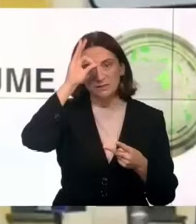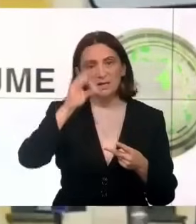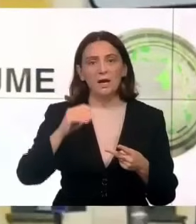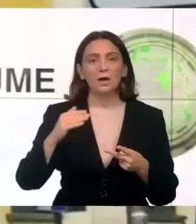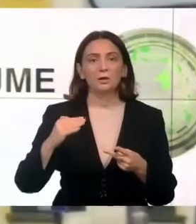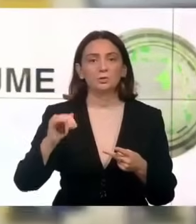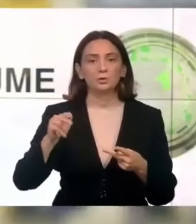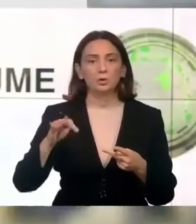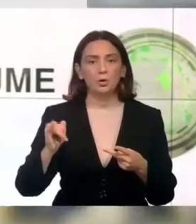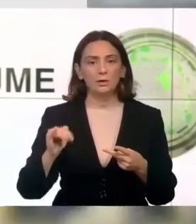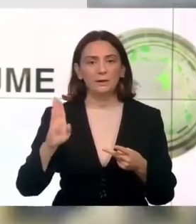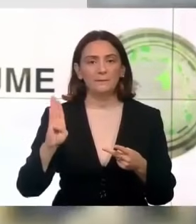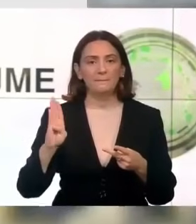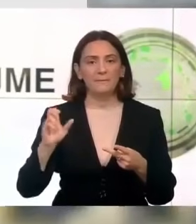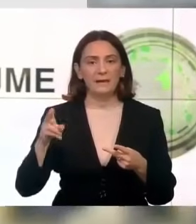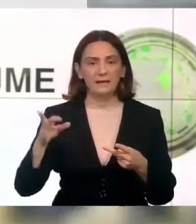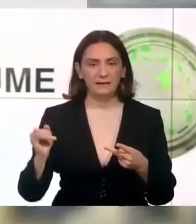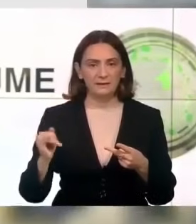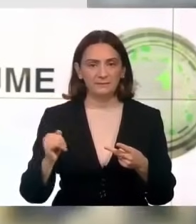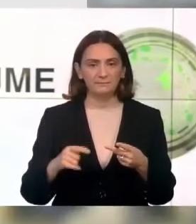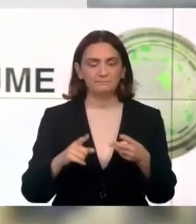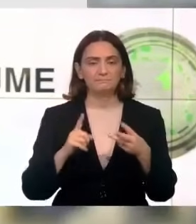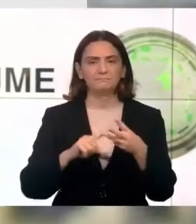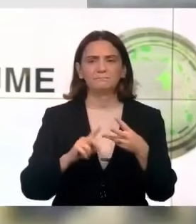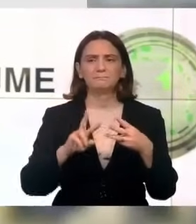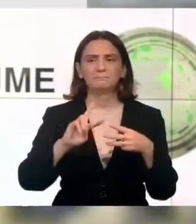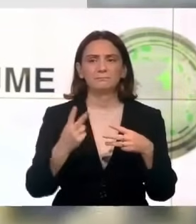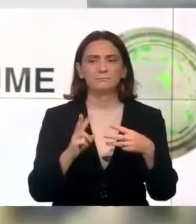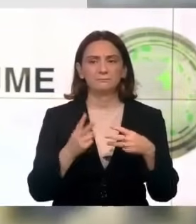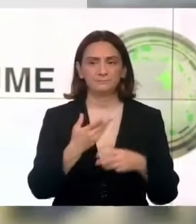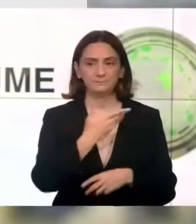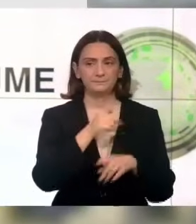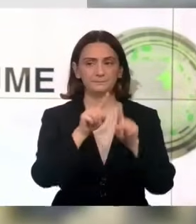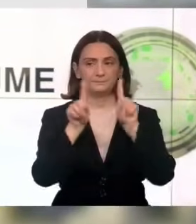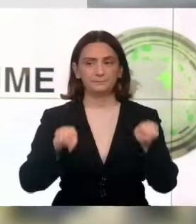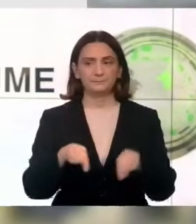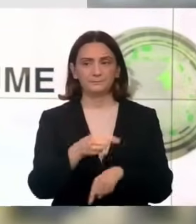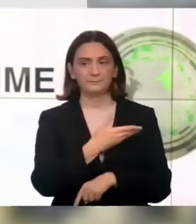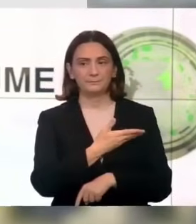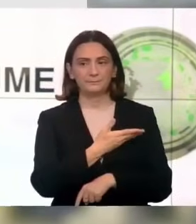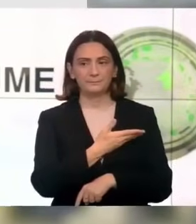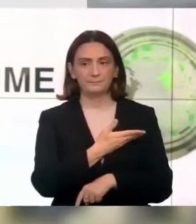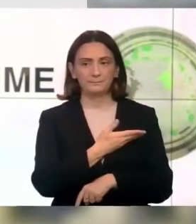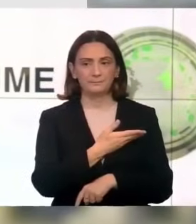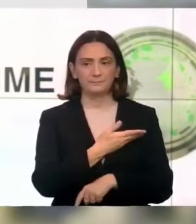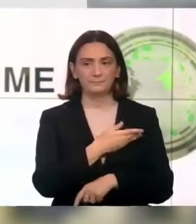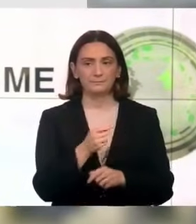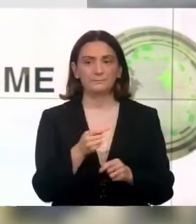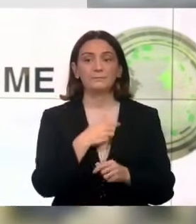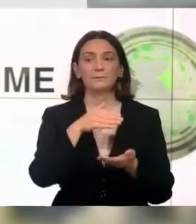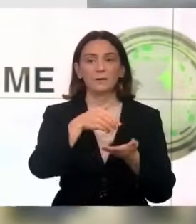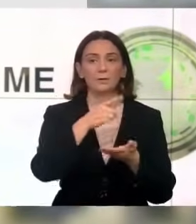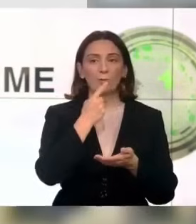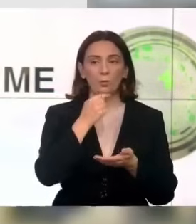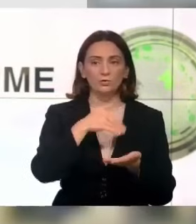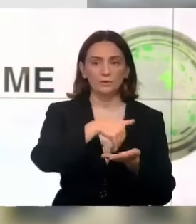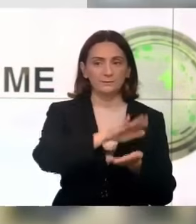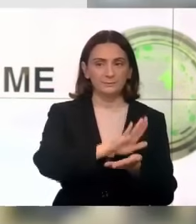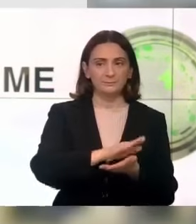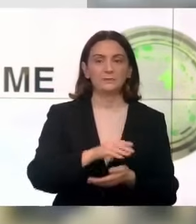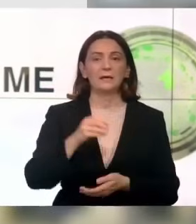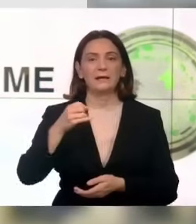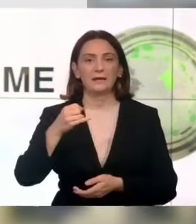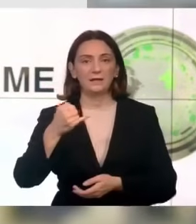të ndërmarrjes së rrugëve dhe ndriçimit është emëruar Piro Sinjari, kurse drejtimin e Agjencisë së Mbrojtjes së Konsumatorit e ka marr